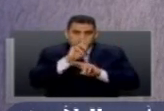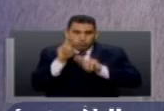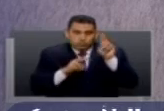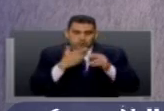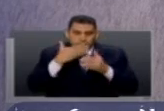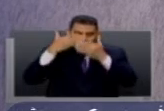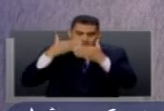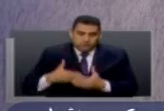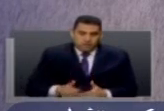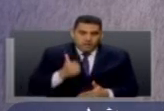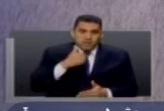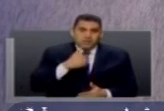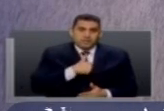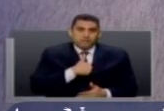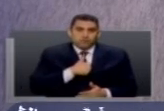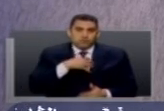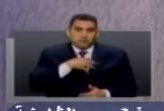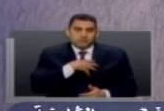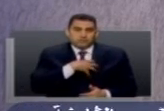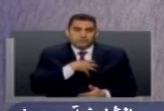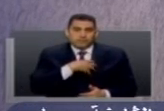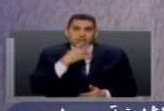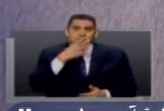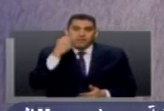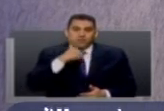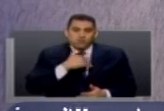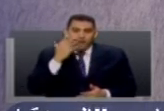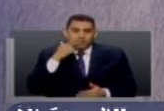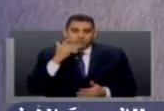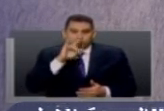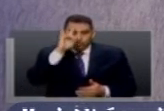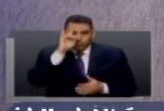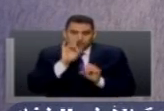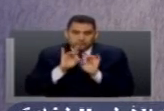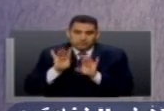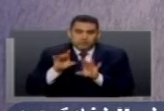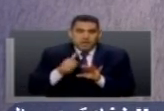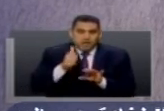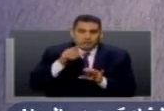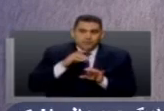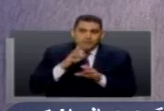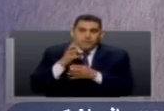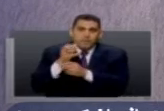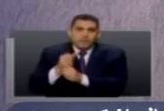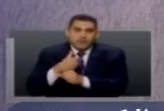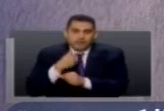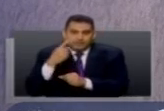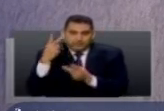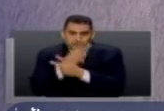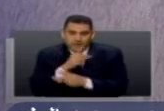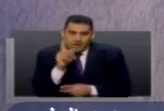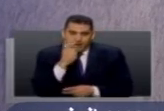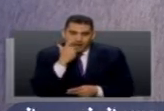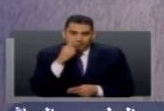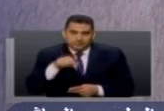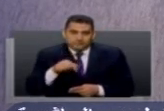ان تكون نفسه هي التي يصعب عليها ان تترك شهوات وصلت اليه اذا عرفنا انه لا النظر لا عقبه